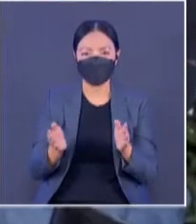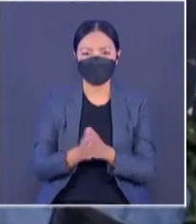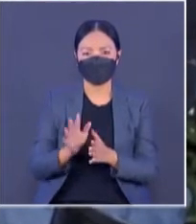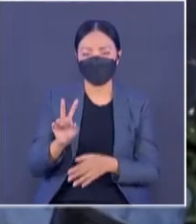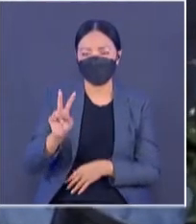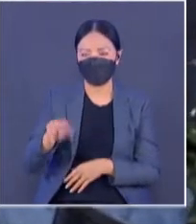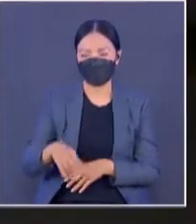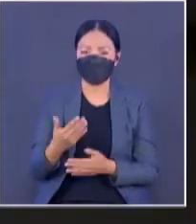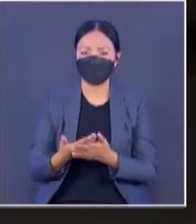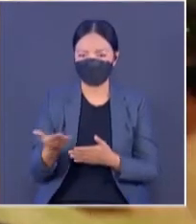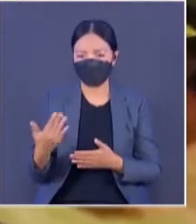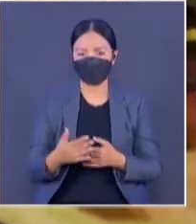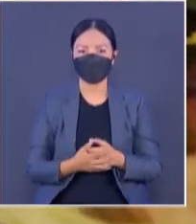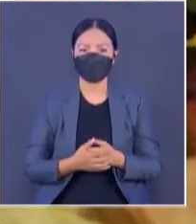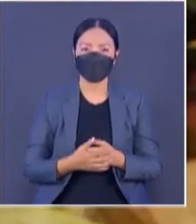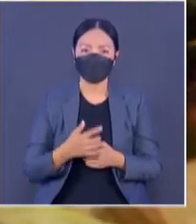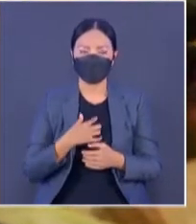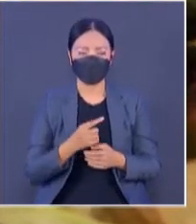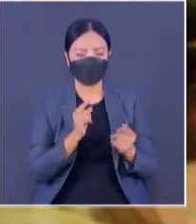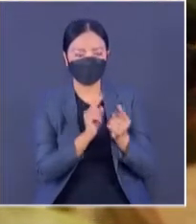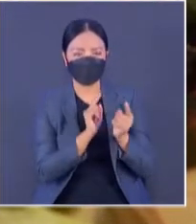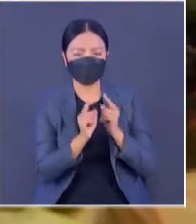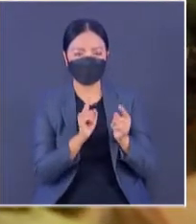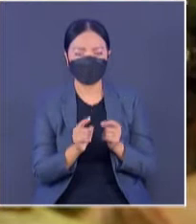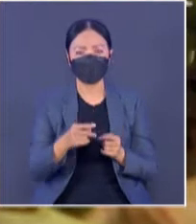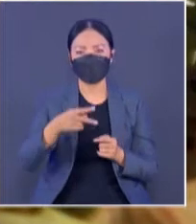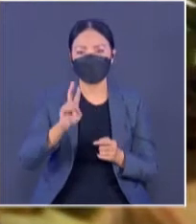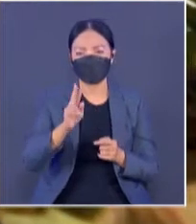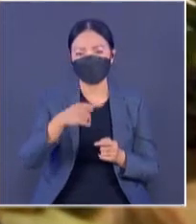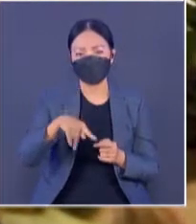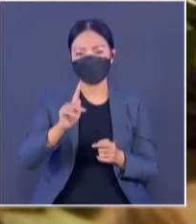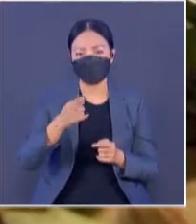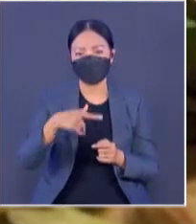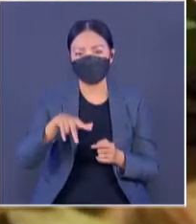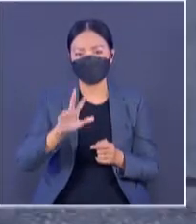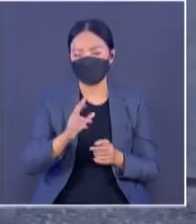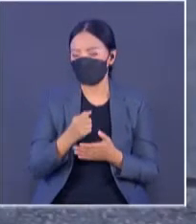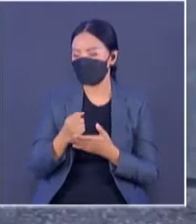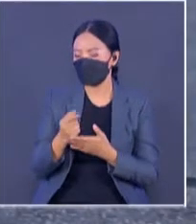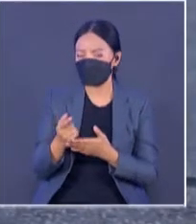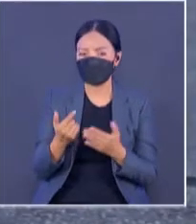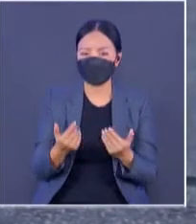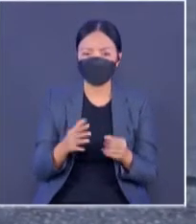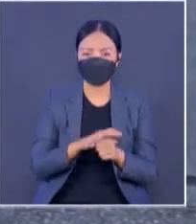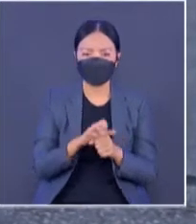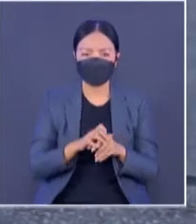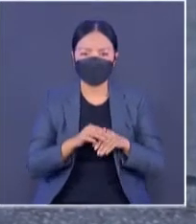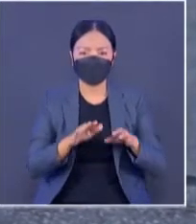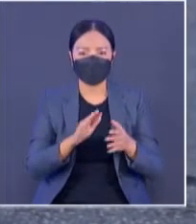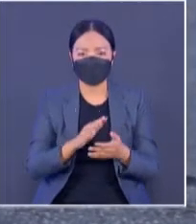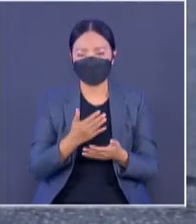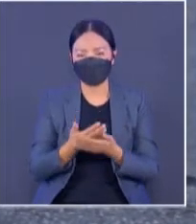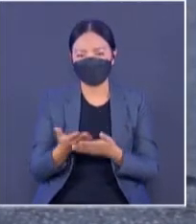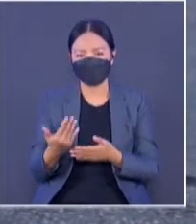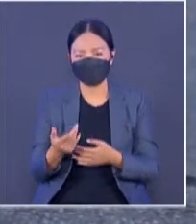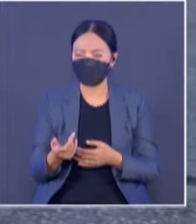าณ 2,000 บาทอ้างว่าได้คุยกับพนักงานรปภ.แล้วเป็นการอำนวยความสะดวกแก่ลูกบ้านในช่วงสถานการณ์โควิดเจ้า